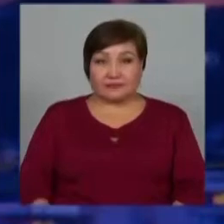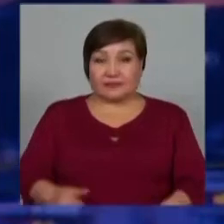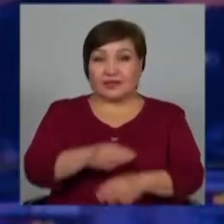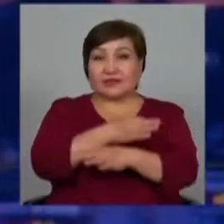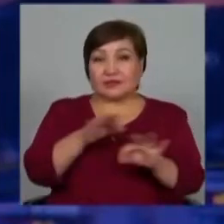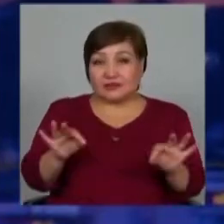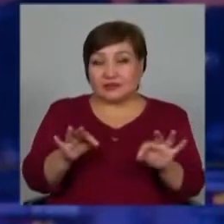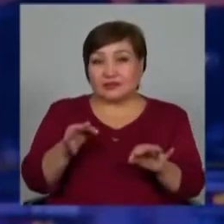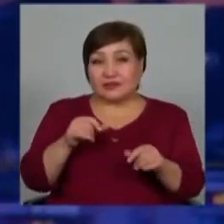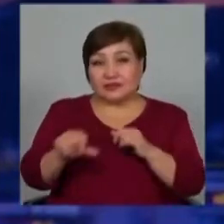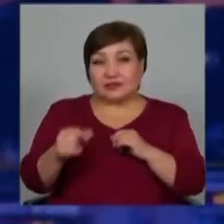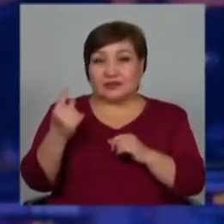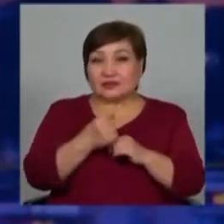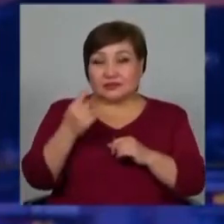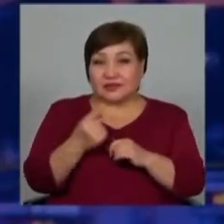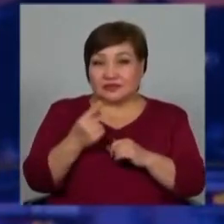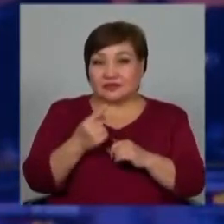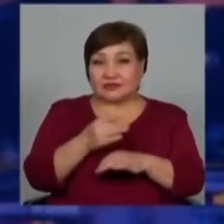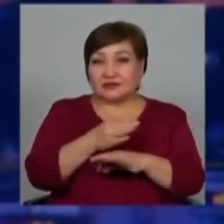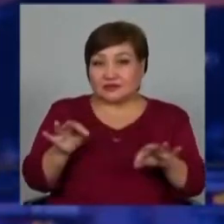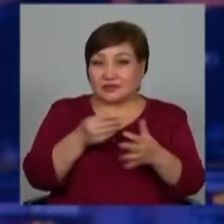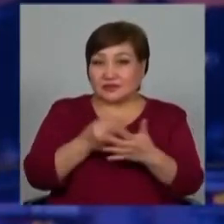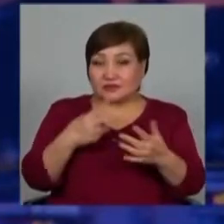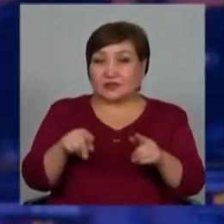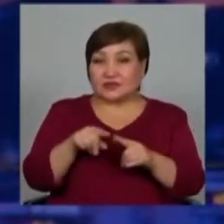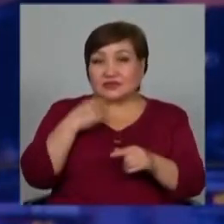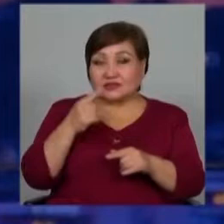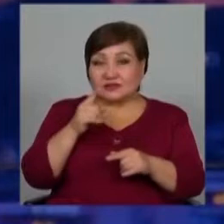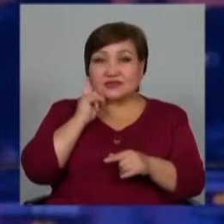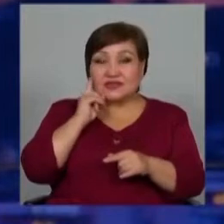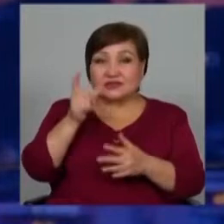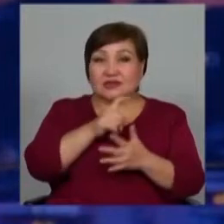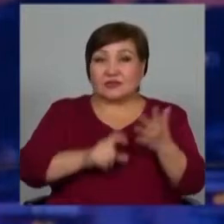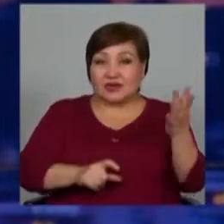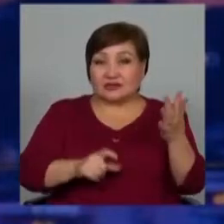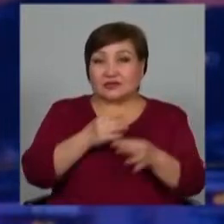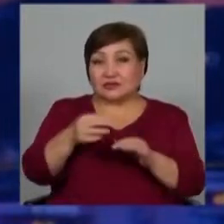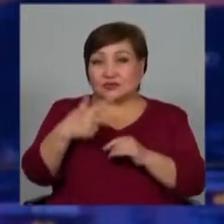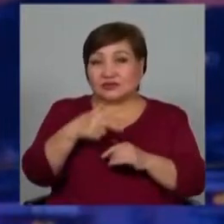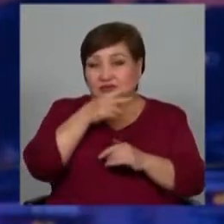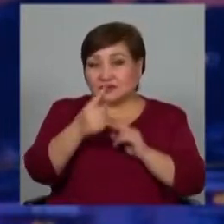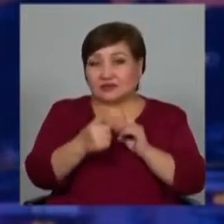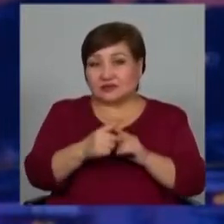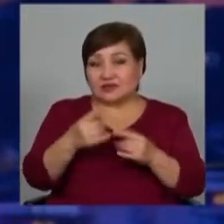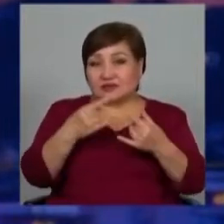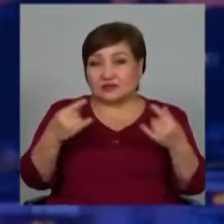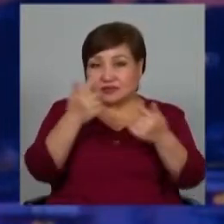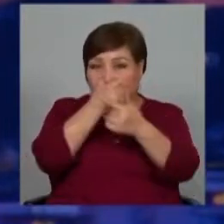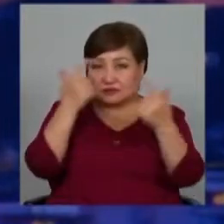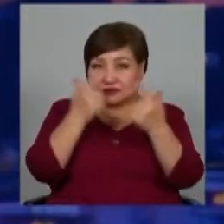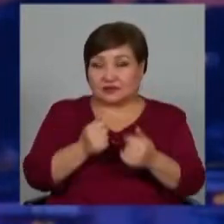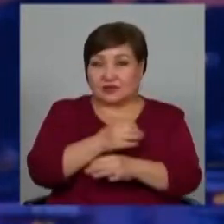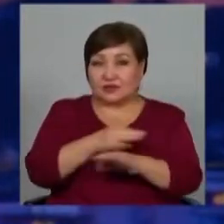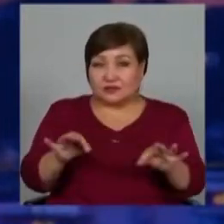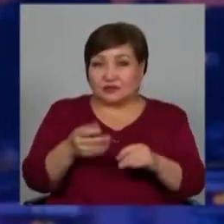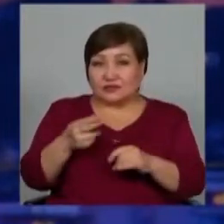Егемендік ең алдымен еркіндігімен қымбат. Осылай деген алматылық жас ақын егемендіктің 30 жылдығы қарсаңында арнамыз жариялаған тәуелсіздік мен үшін